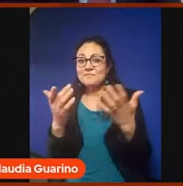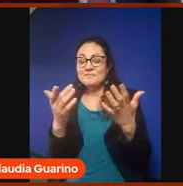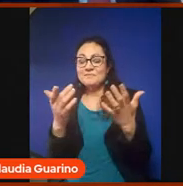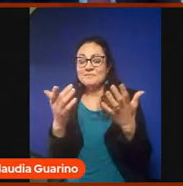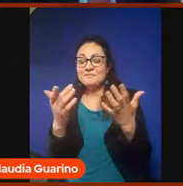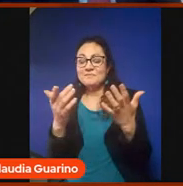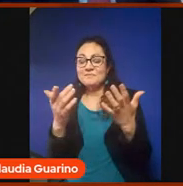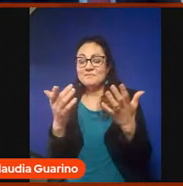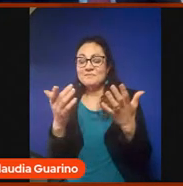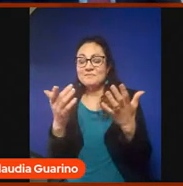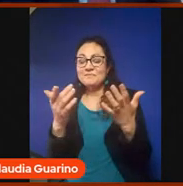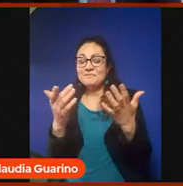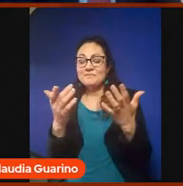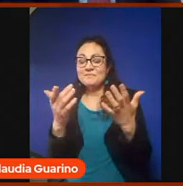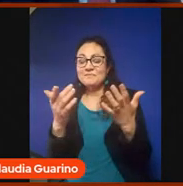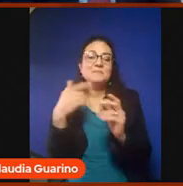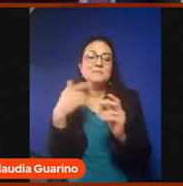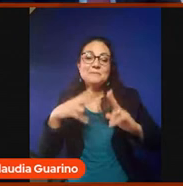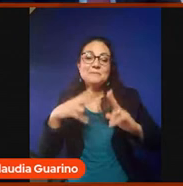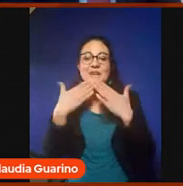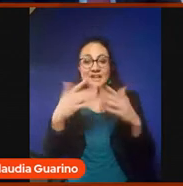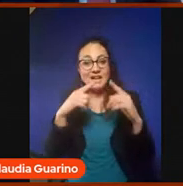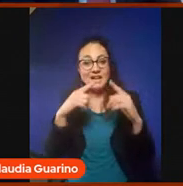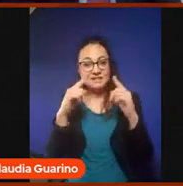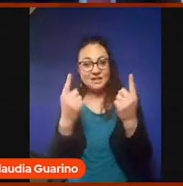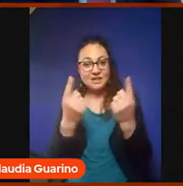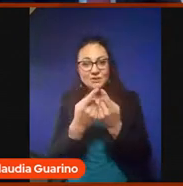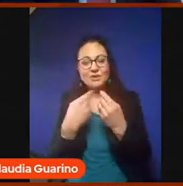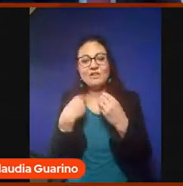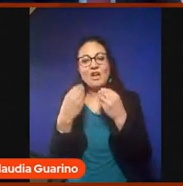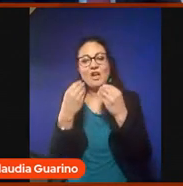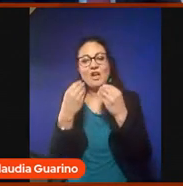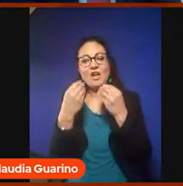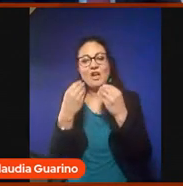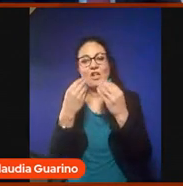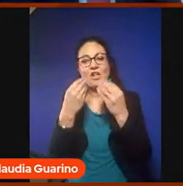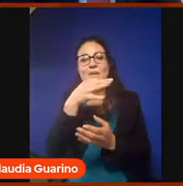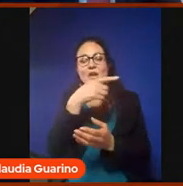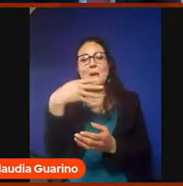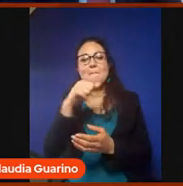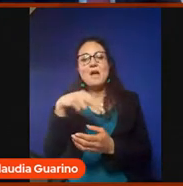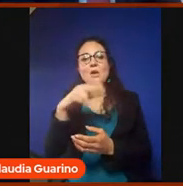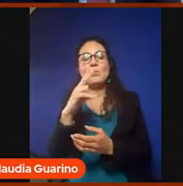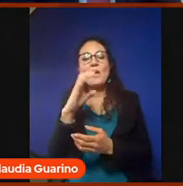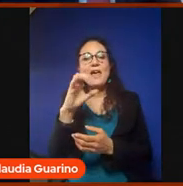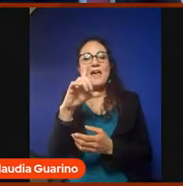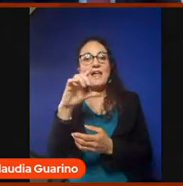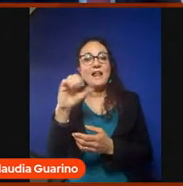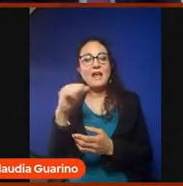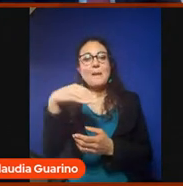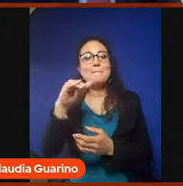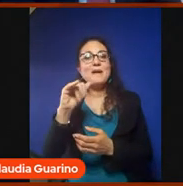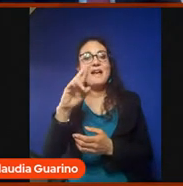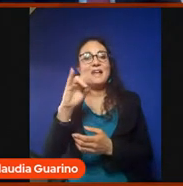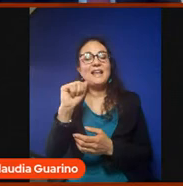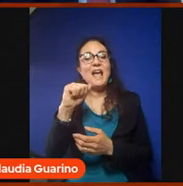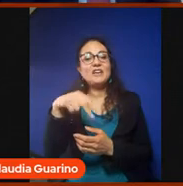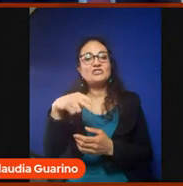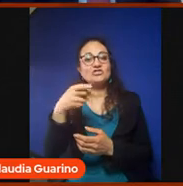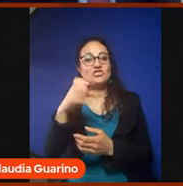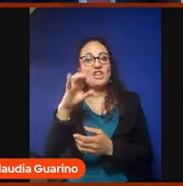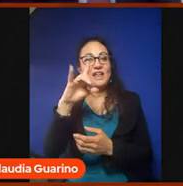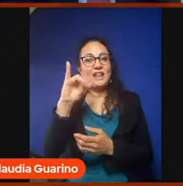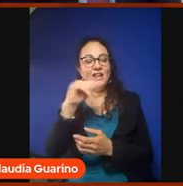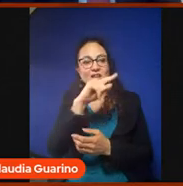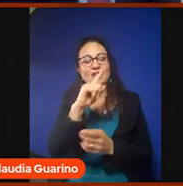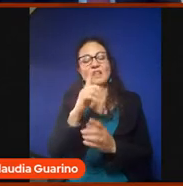la parola a Manuela Marinangeli, perché introduce il prossimo impegno del signor Ministro, che è una conferenza con